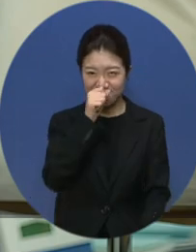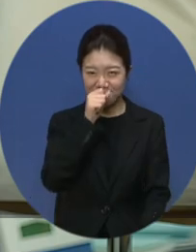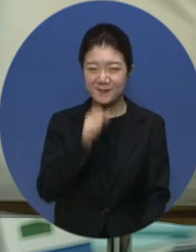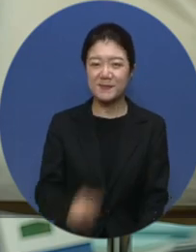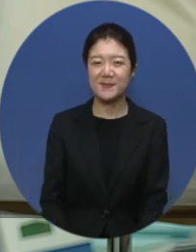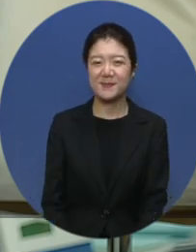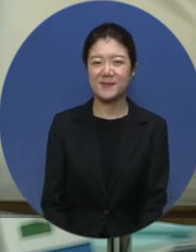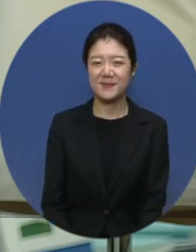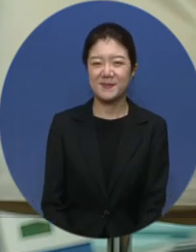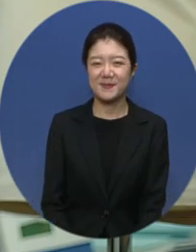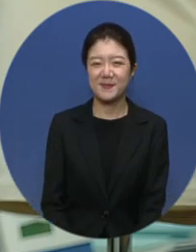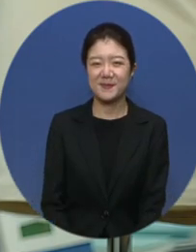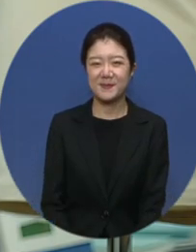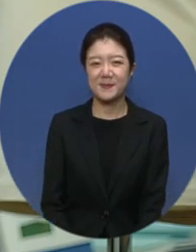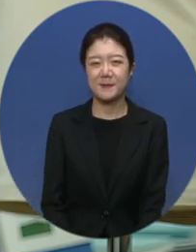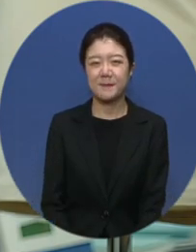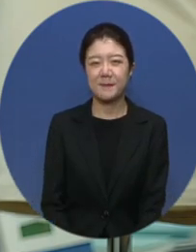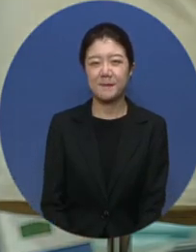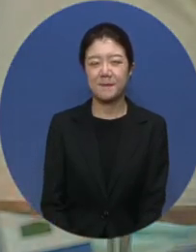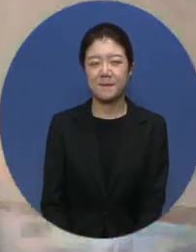좋겠습니다.